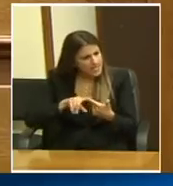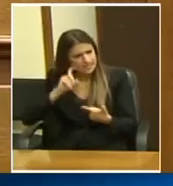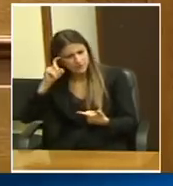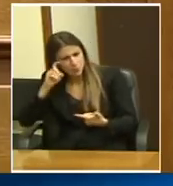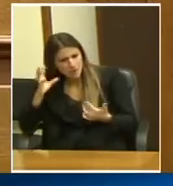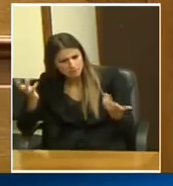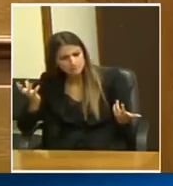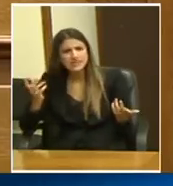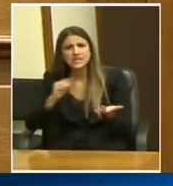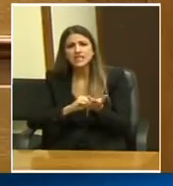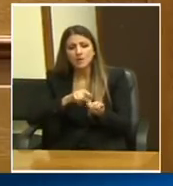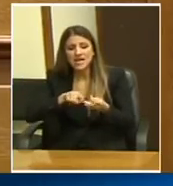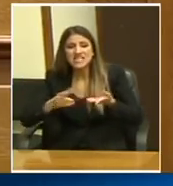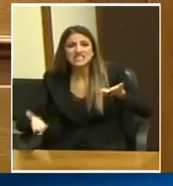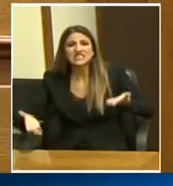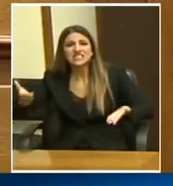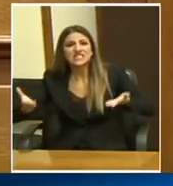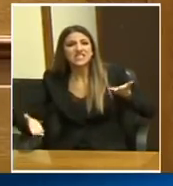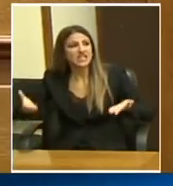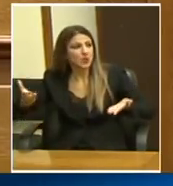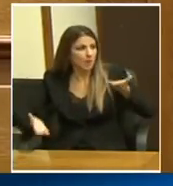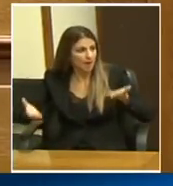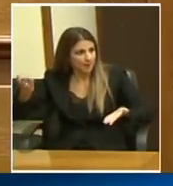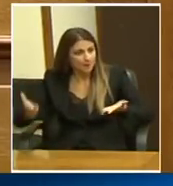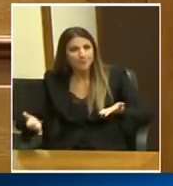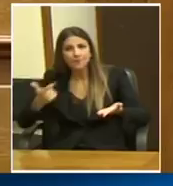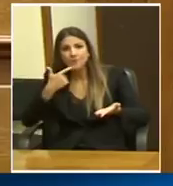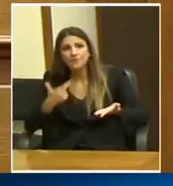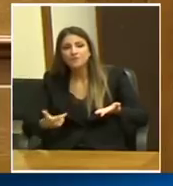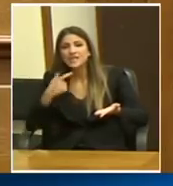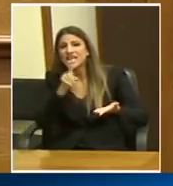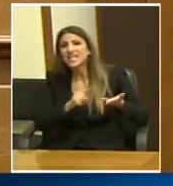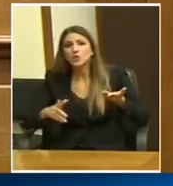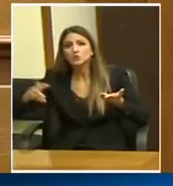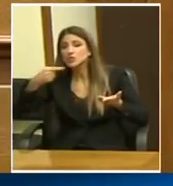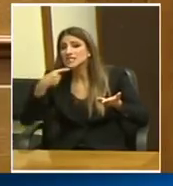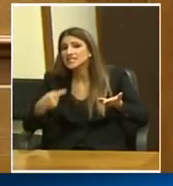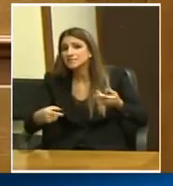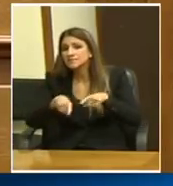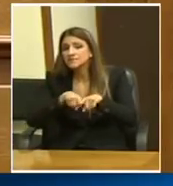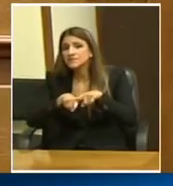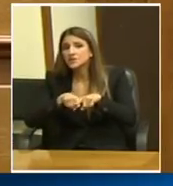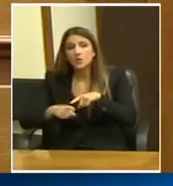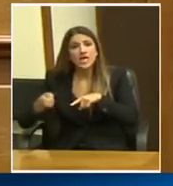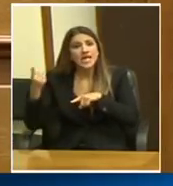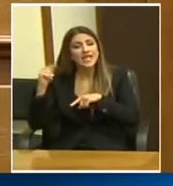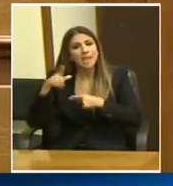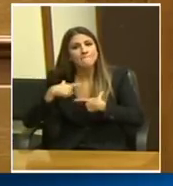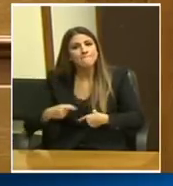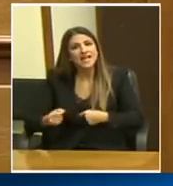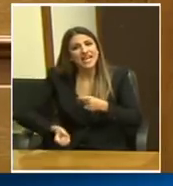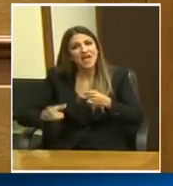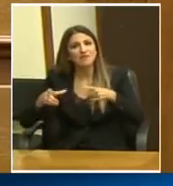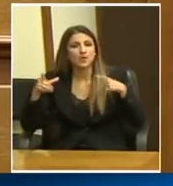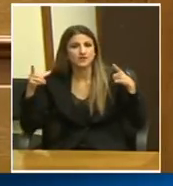και να συγκρίνετε τις δηλώσεις του εθνικιστικού δεξιού ΒΜΡΟ και του κυρίου Μητσοτάκη, του κυρίου Κουμοτσάκου και άλλων στελεχών της Νέας Δημοκρατίας.